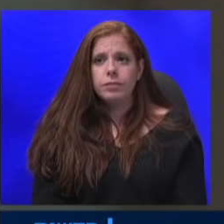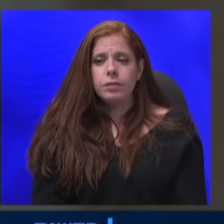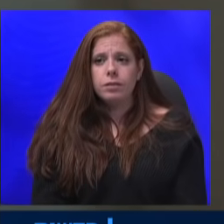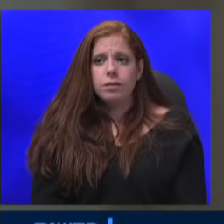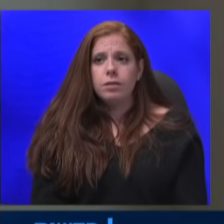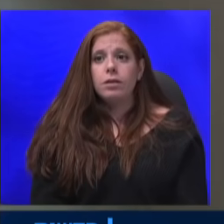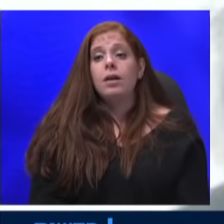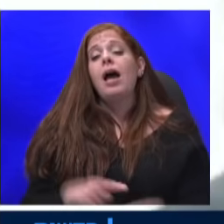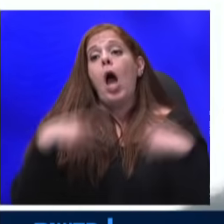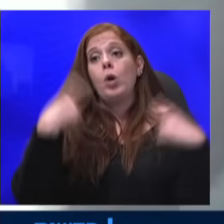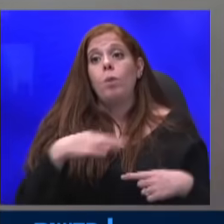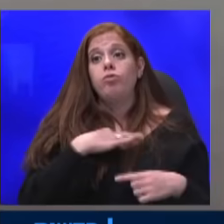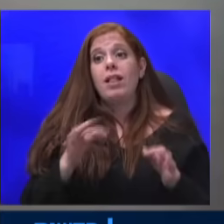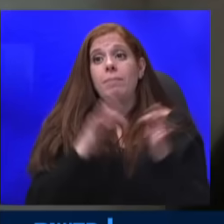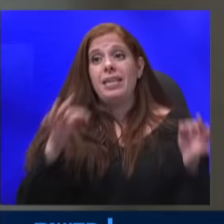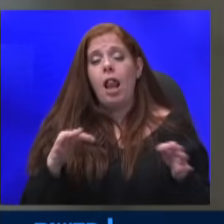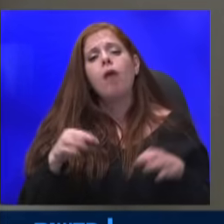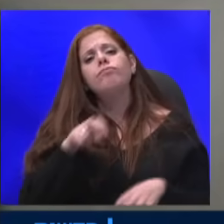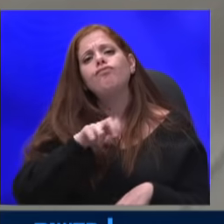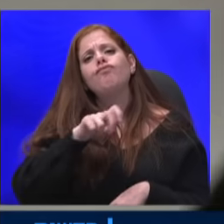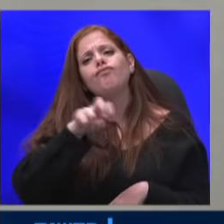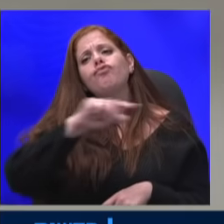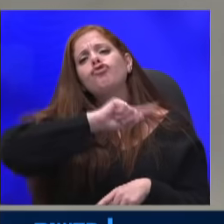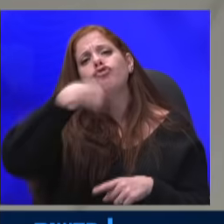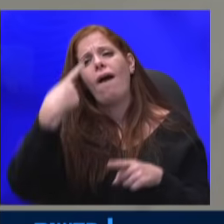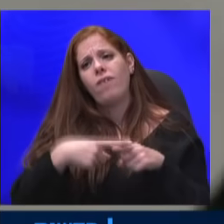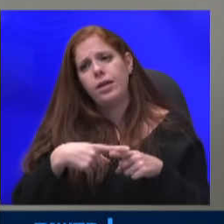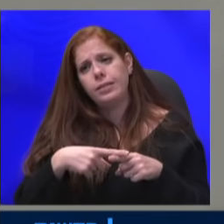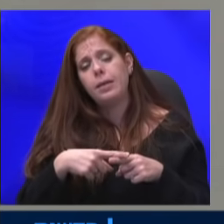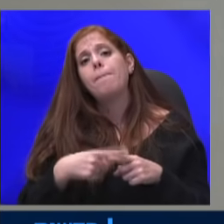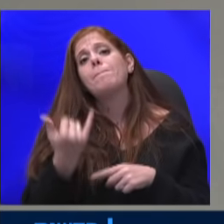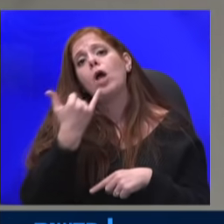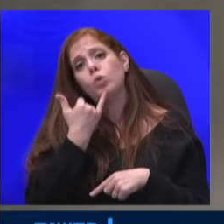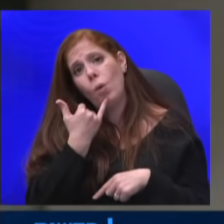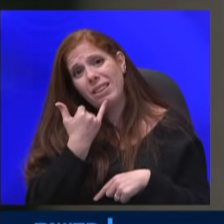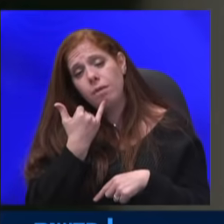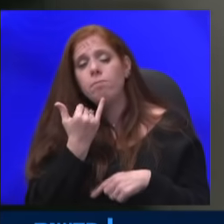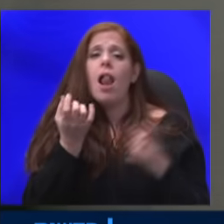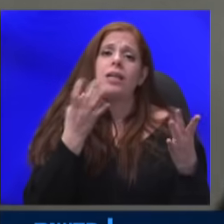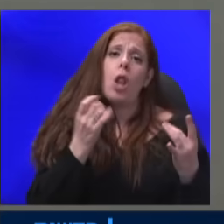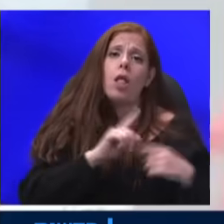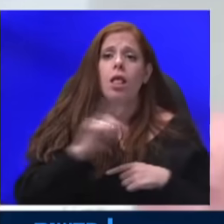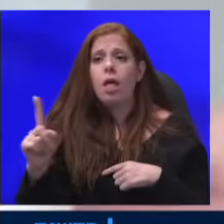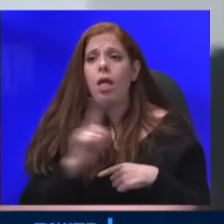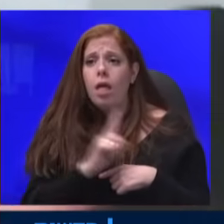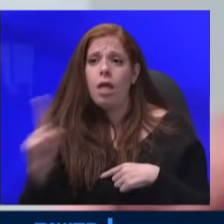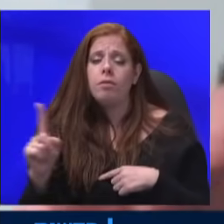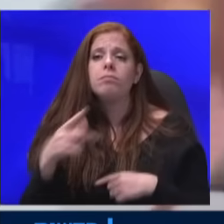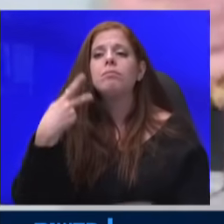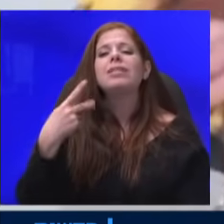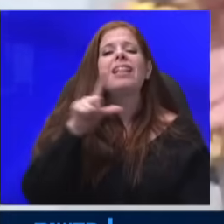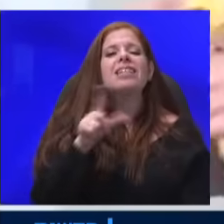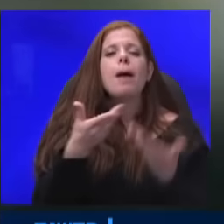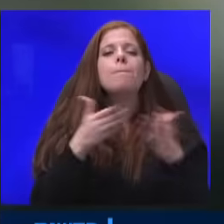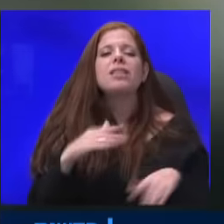את היום שלי אני מתחילה בצעידה יומית, שעה וחצי, מהשירותים לסלון. פנינה לזר פתחה את שנת 2021